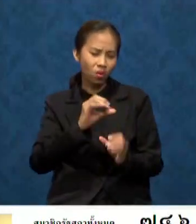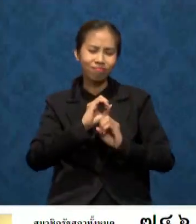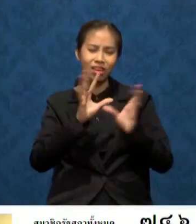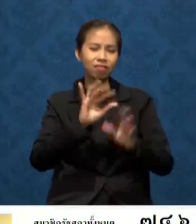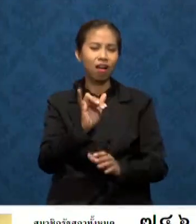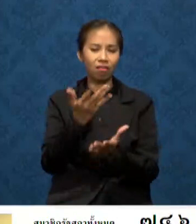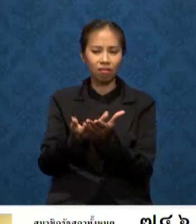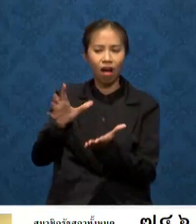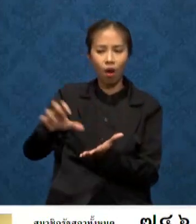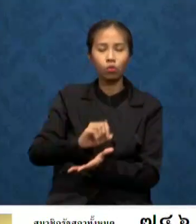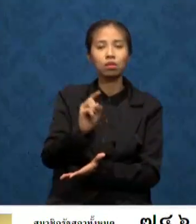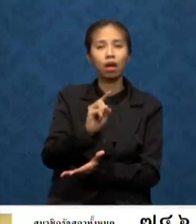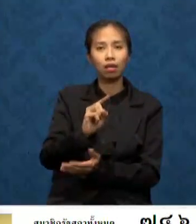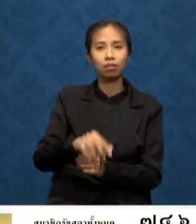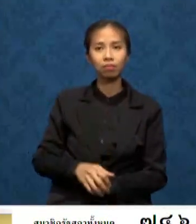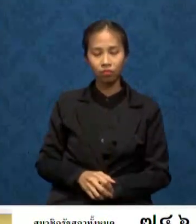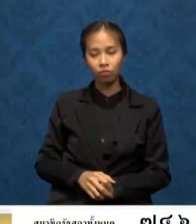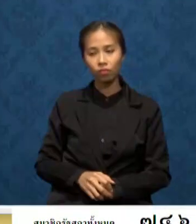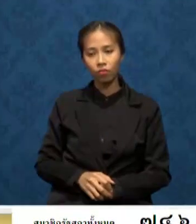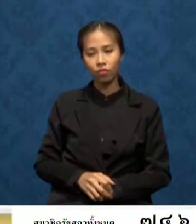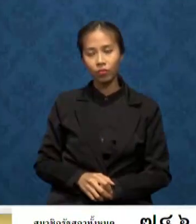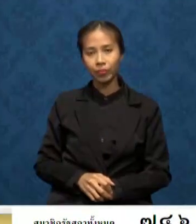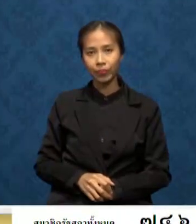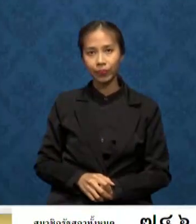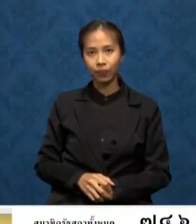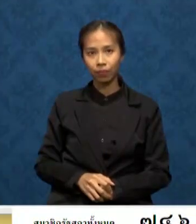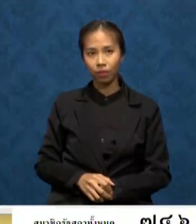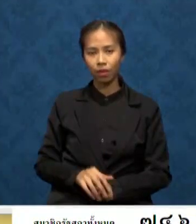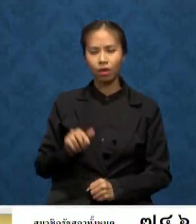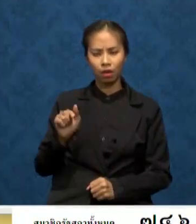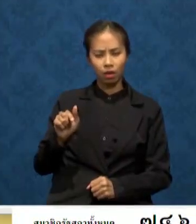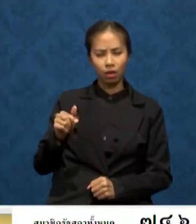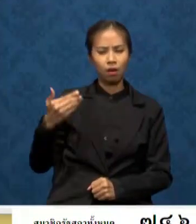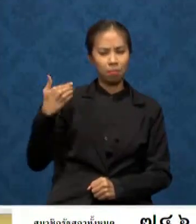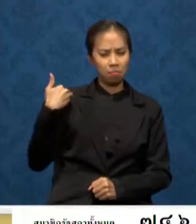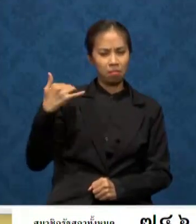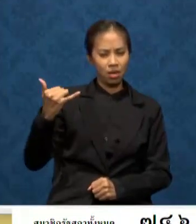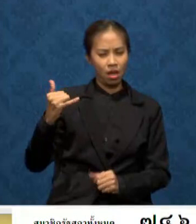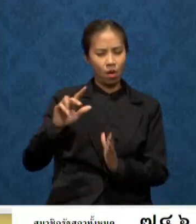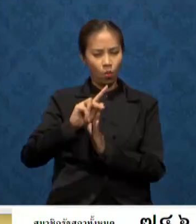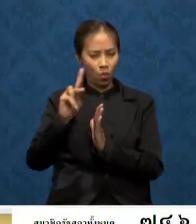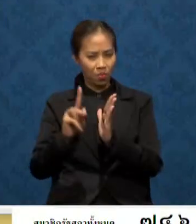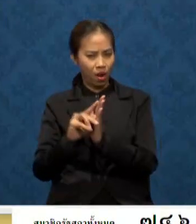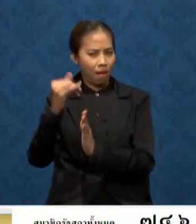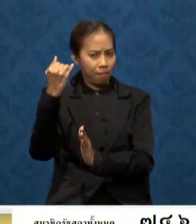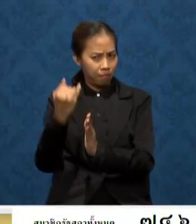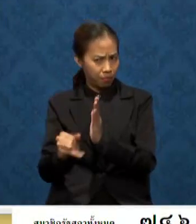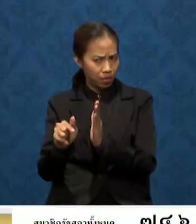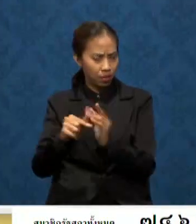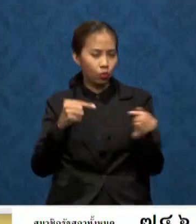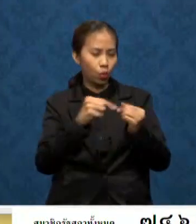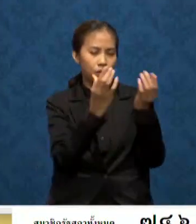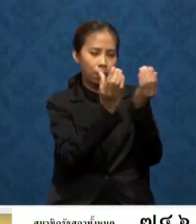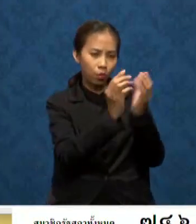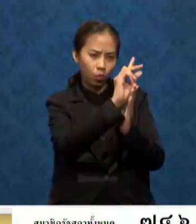ไหนความสุ่มเสี่ยงที่จะเกิดขึ้นที่จะผิดกฎหมายที่จะผิดกฎหมายรัฐธรรมนูญ